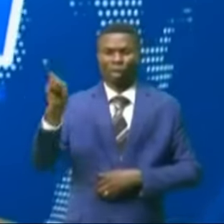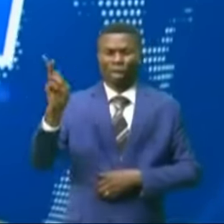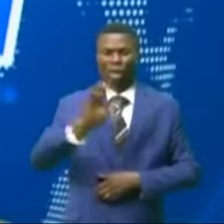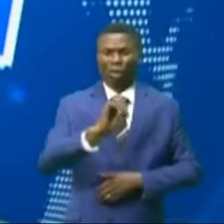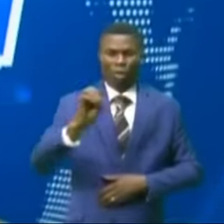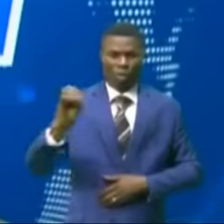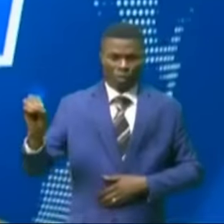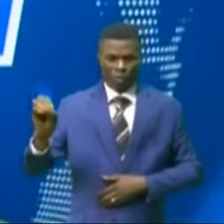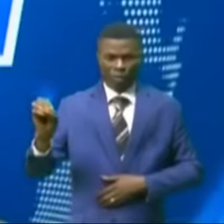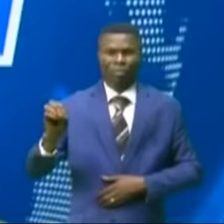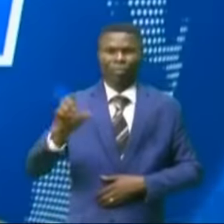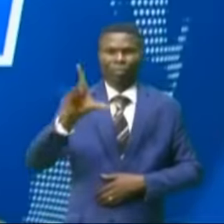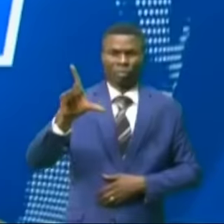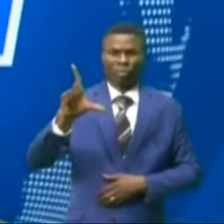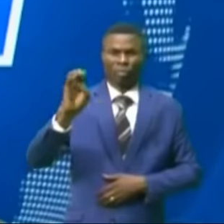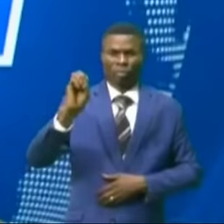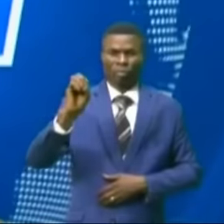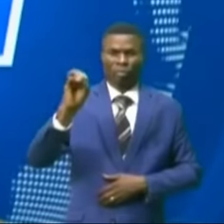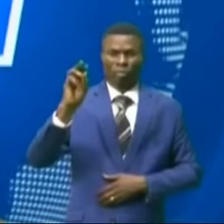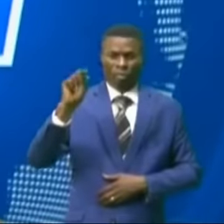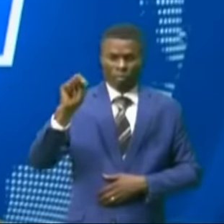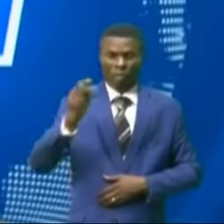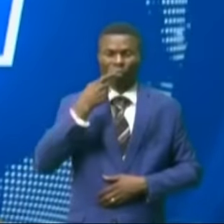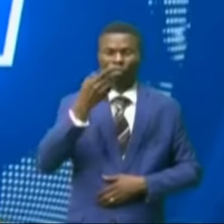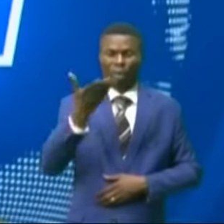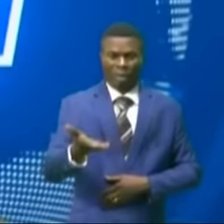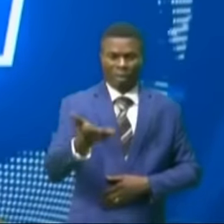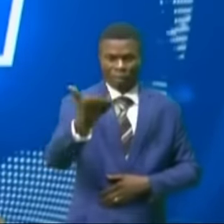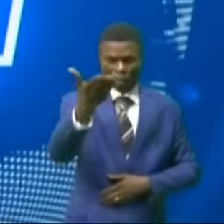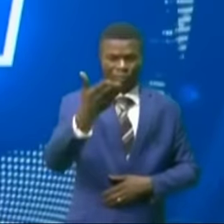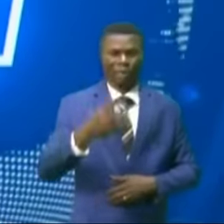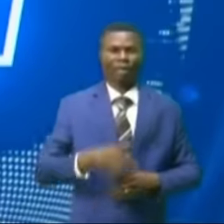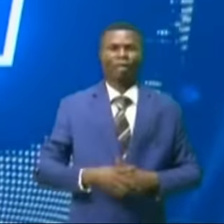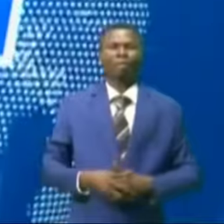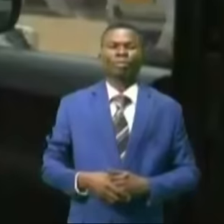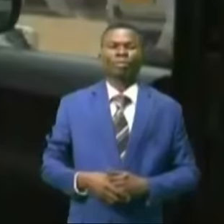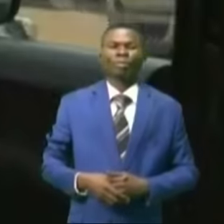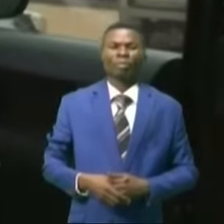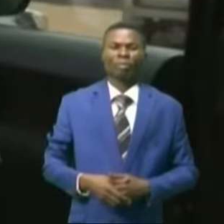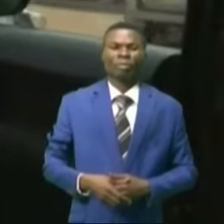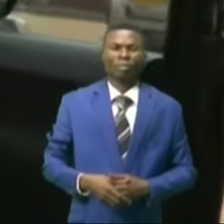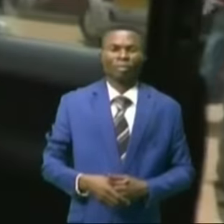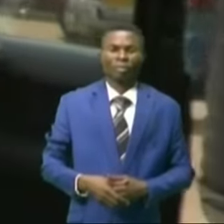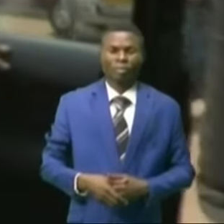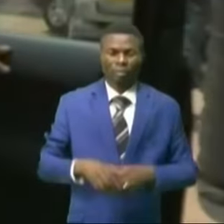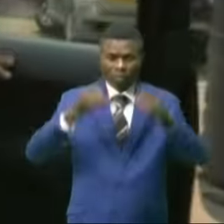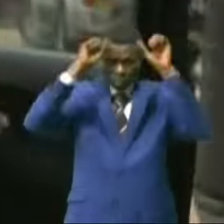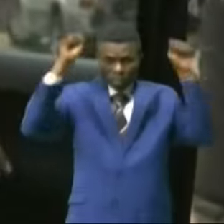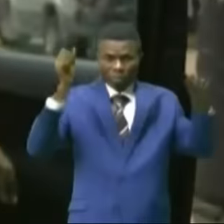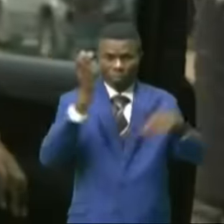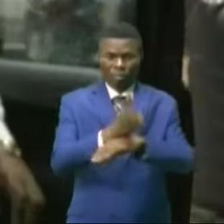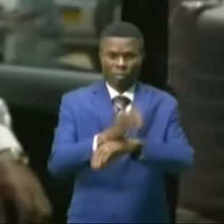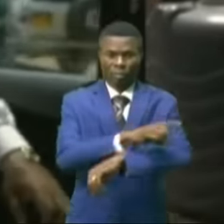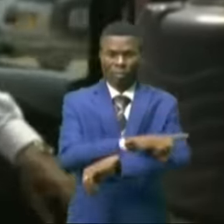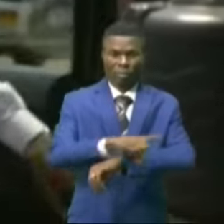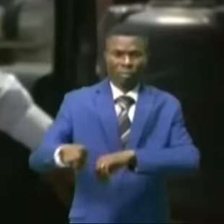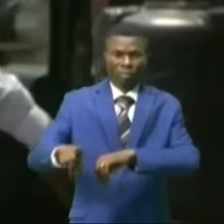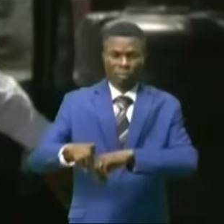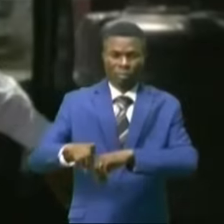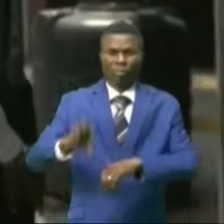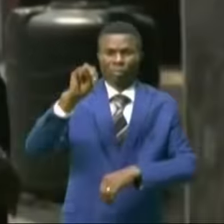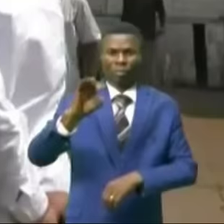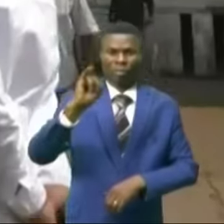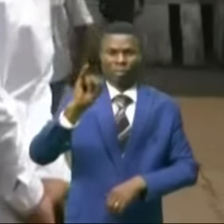Kasaï-Oriental. Léon Omodo et Jeff Tchoucha ont signé ces reportages. Le président du conseil d'administration de la MIBA,